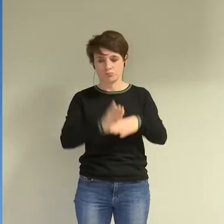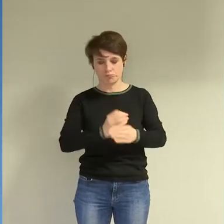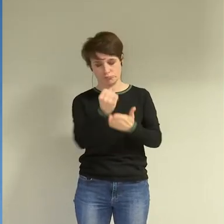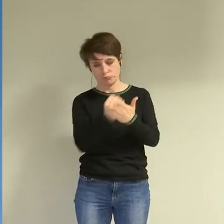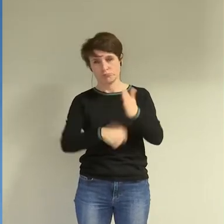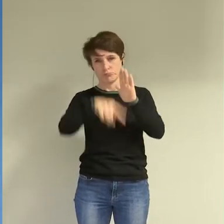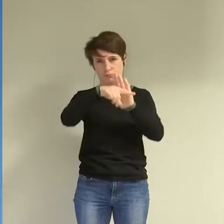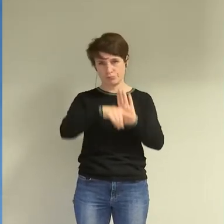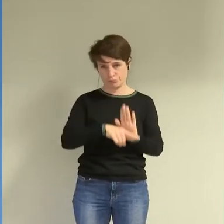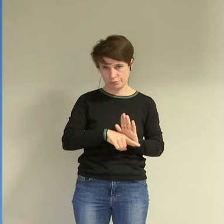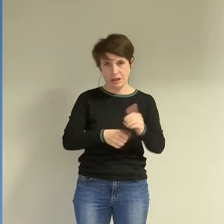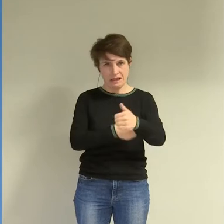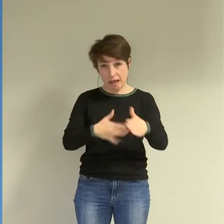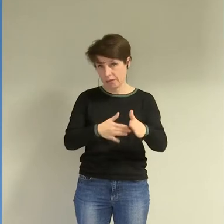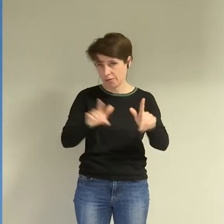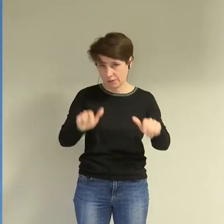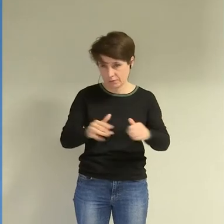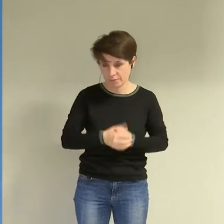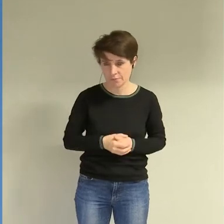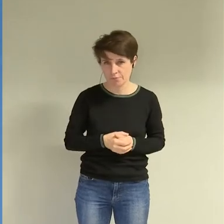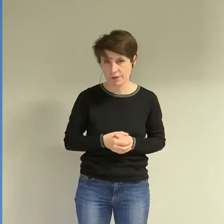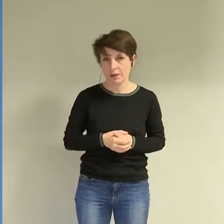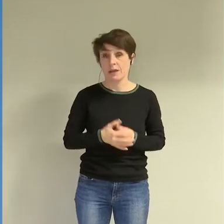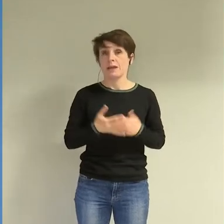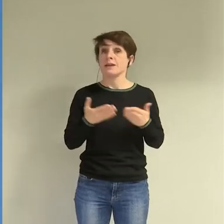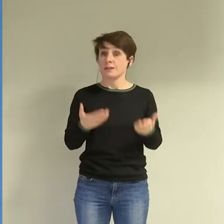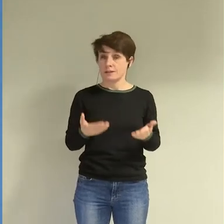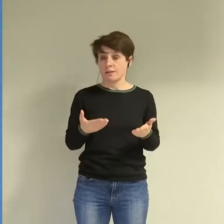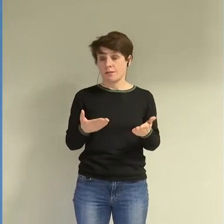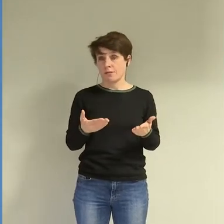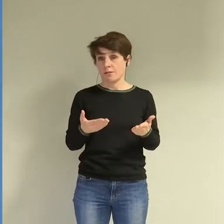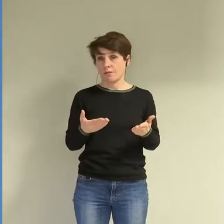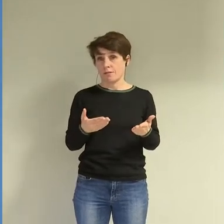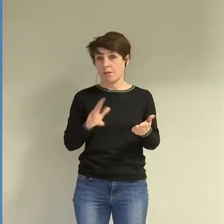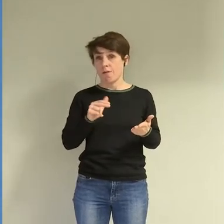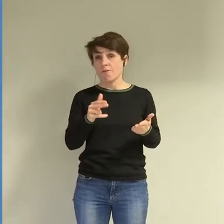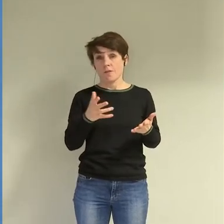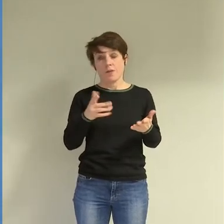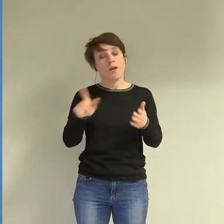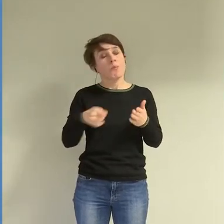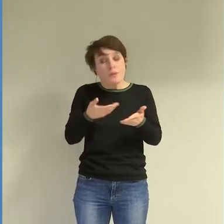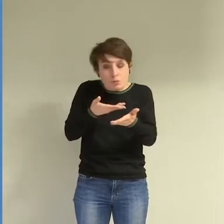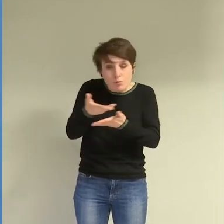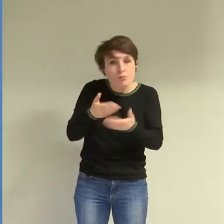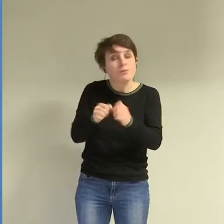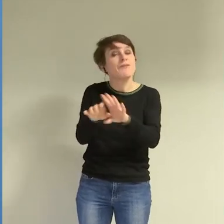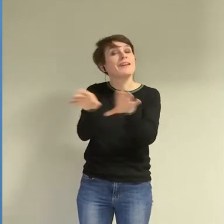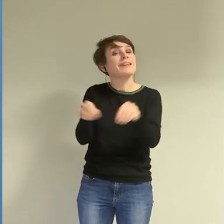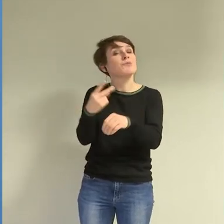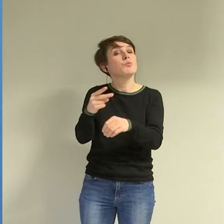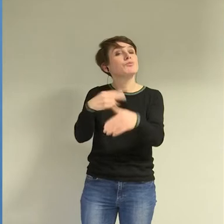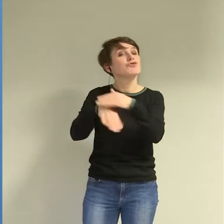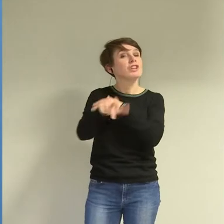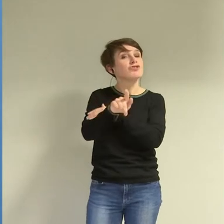ce cadre sera aussi partagé et travailler avec les équipes de grenoble habitat j'ai eu l'occasion d'échanger avec